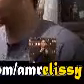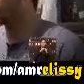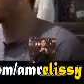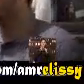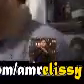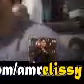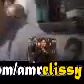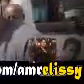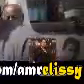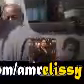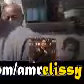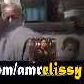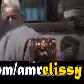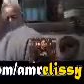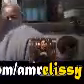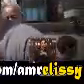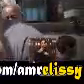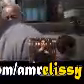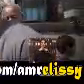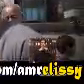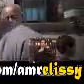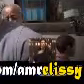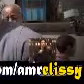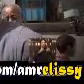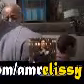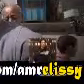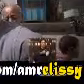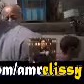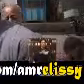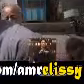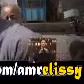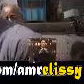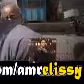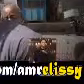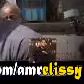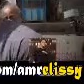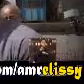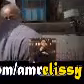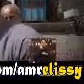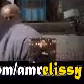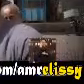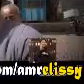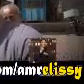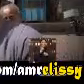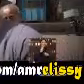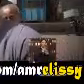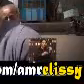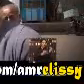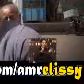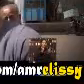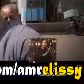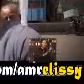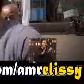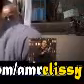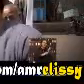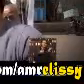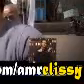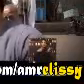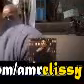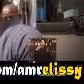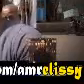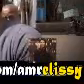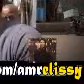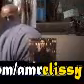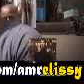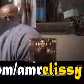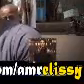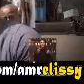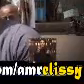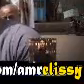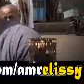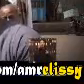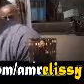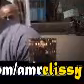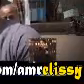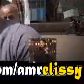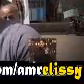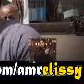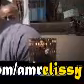خيري أو نص ساعة أقل حاجة. وفي الليل بنودي الأطفال وحالات